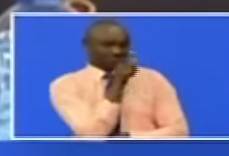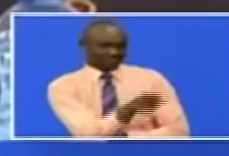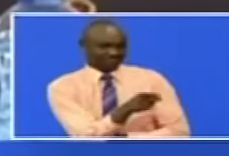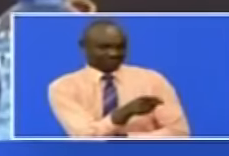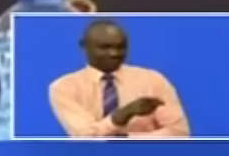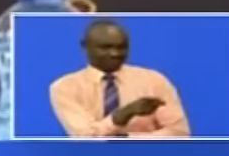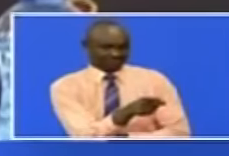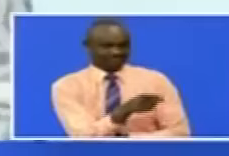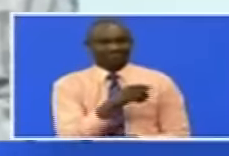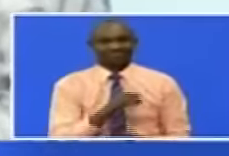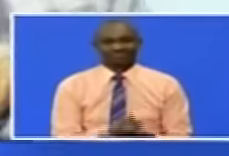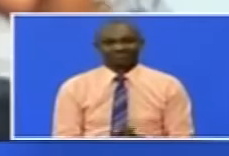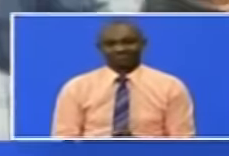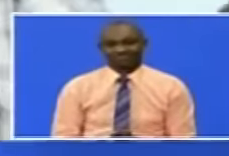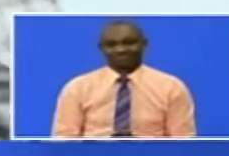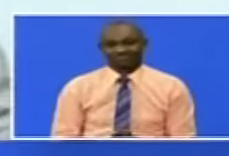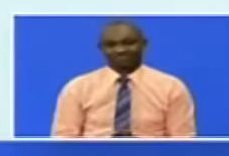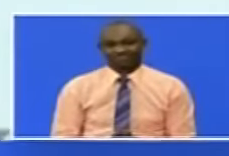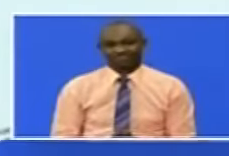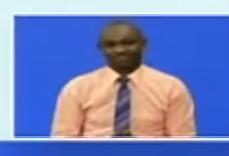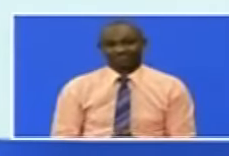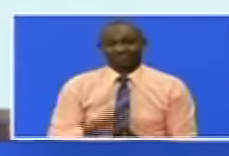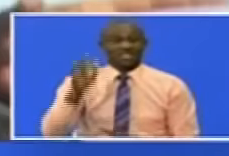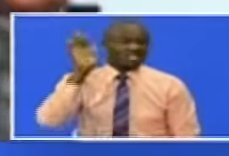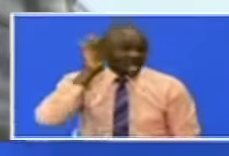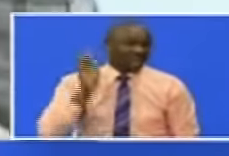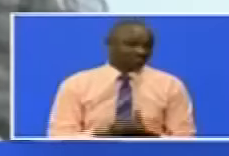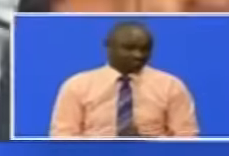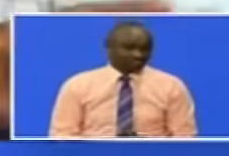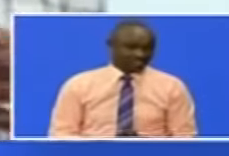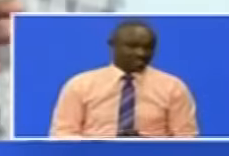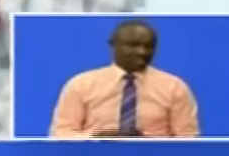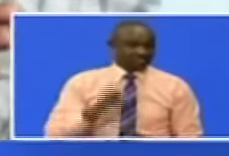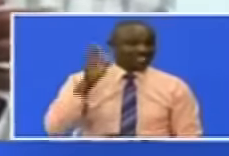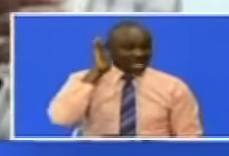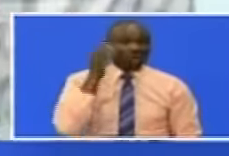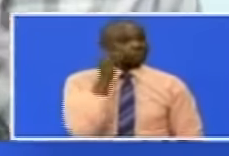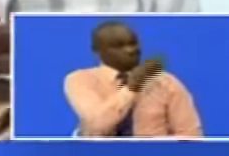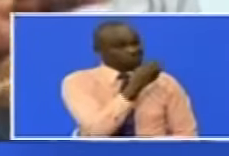almaarufu Mbas. Unasikia mheshimiwa Kiraitu